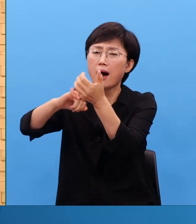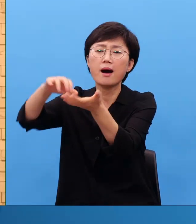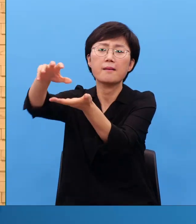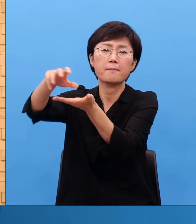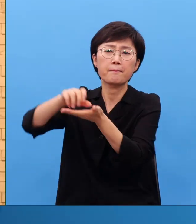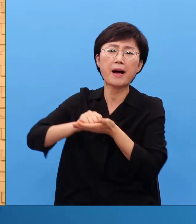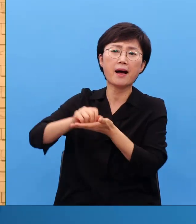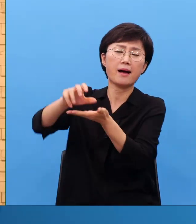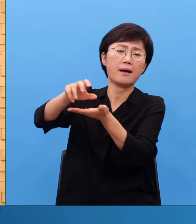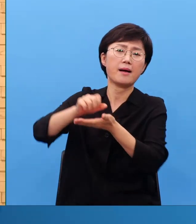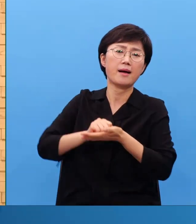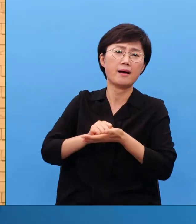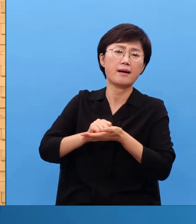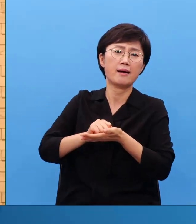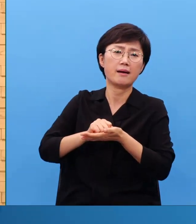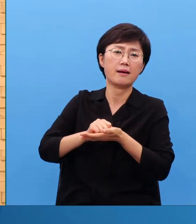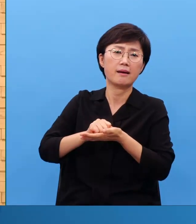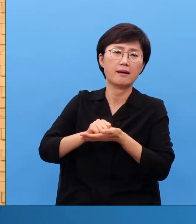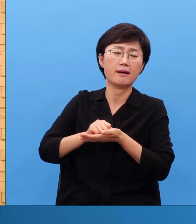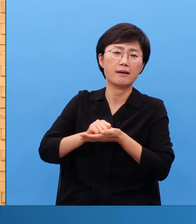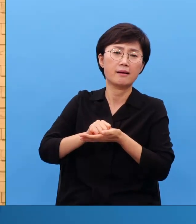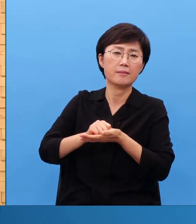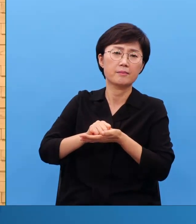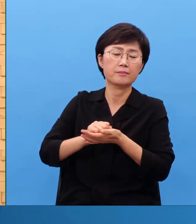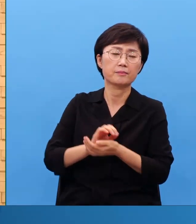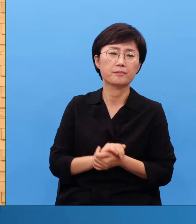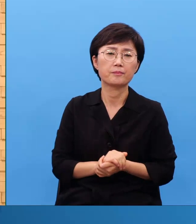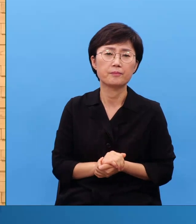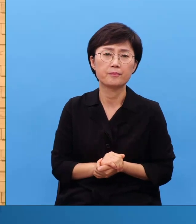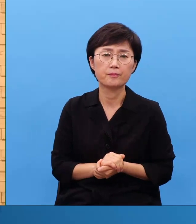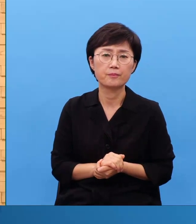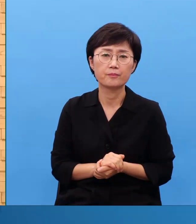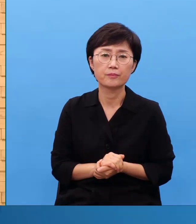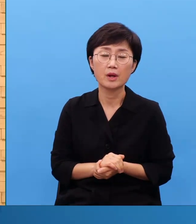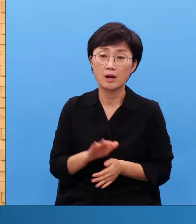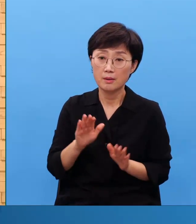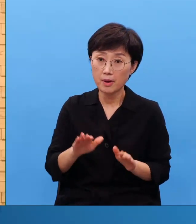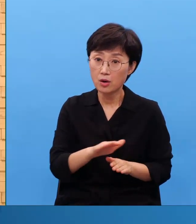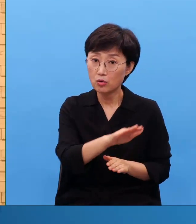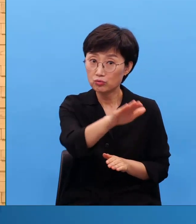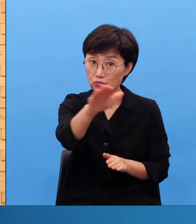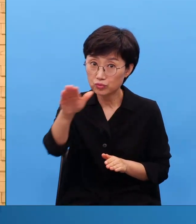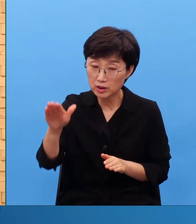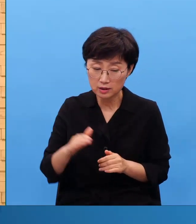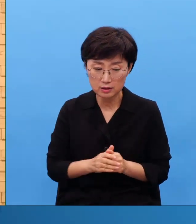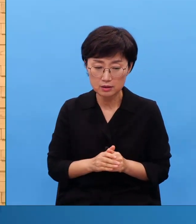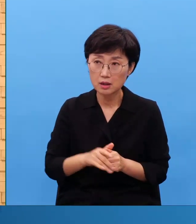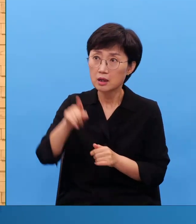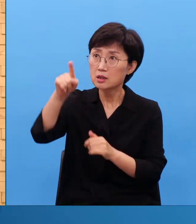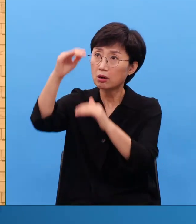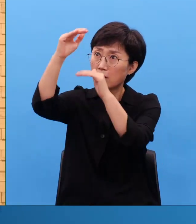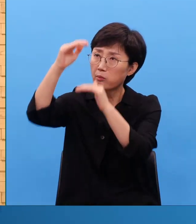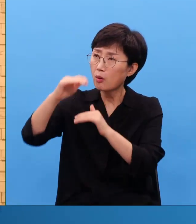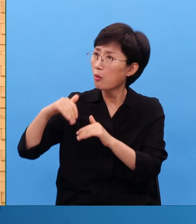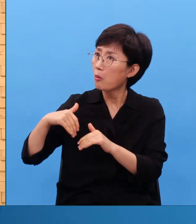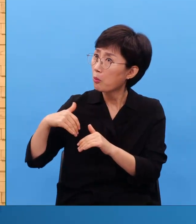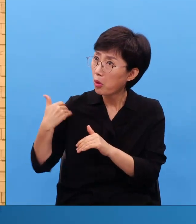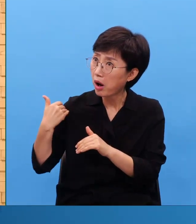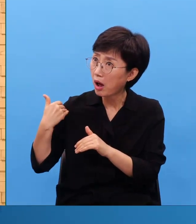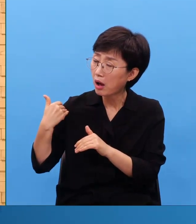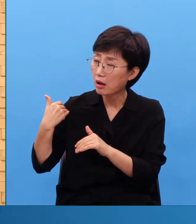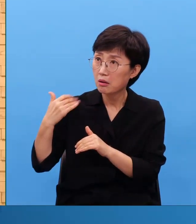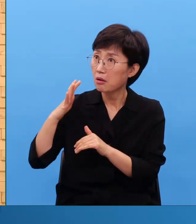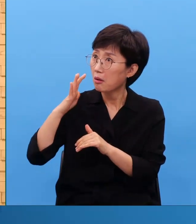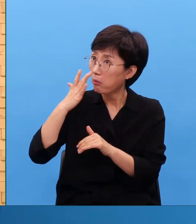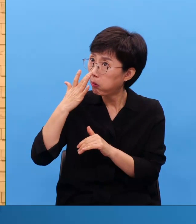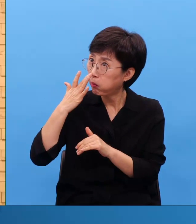answer realistically. 그래서 우리는 짐승처럼 그냥 생활한 거예요. A lot of times- 짐승과 똑같이 밥 먹고 자고 먹고 자고.